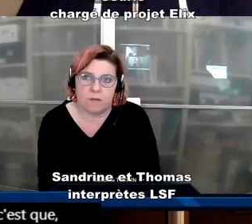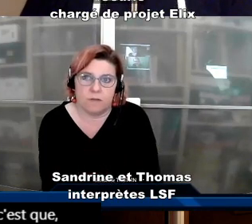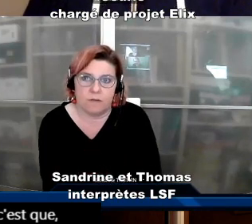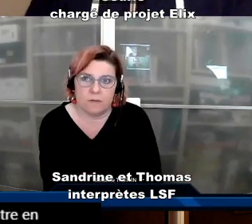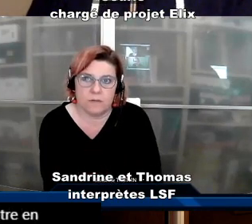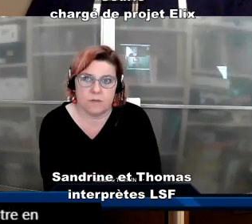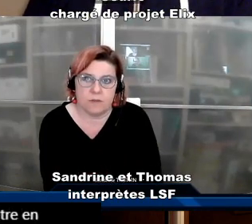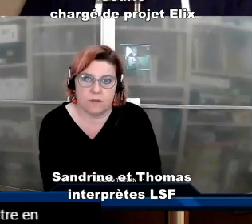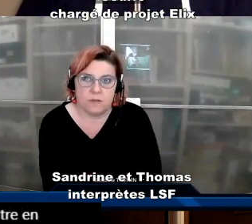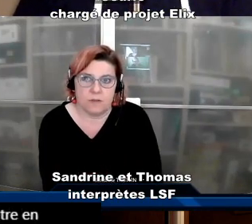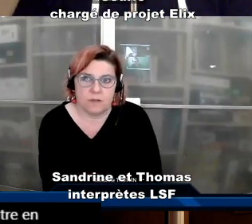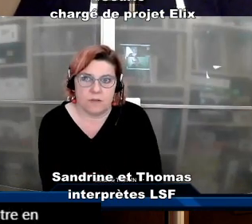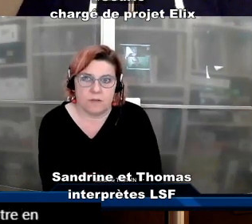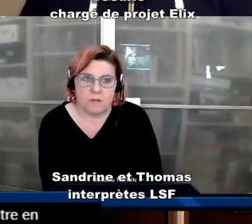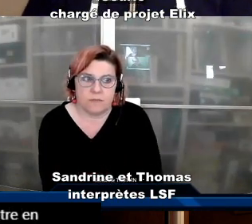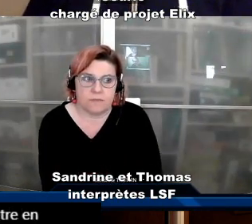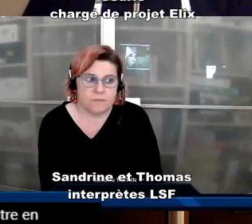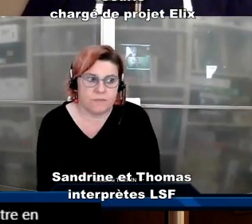Elix